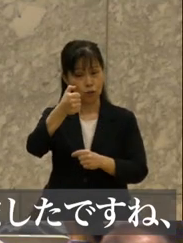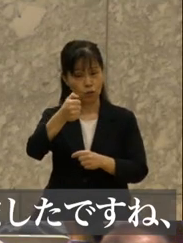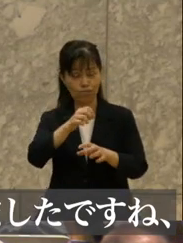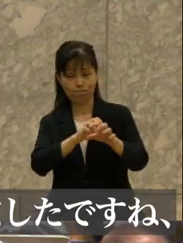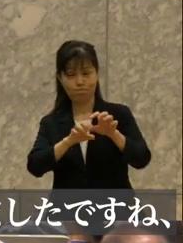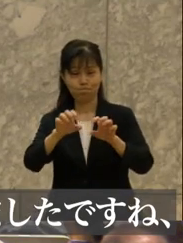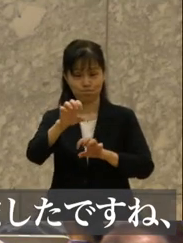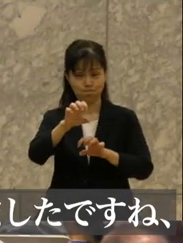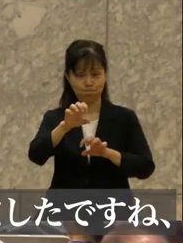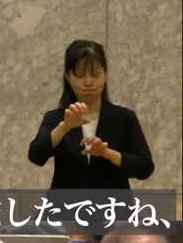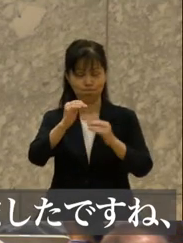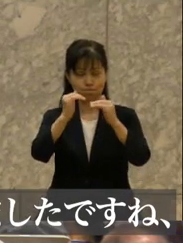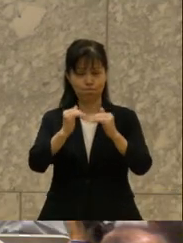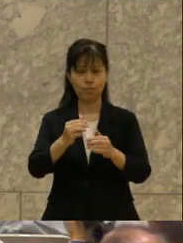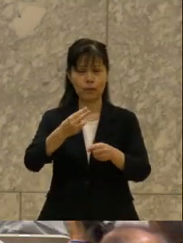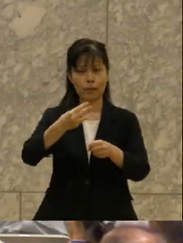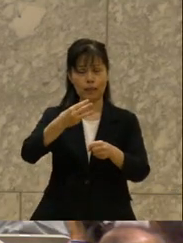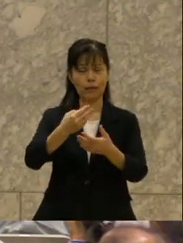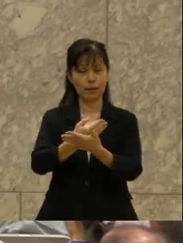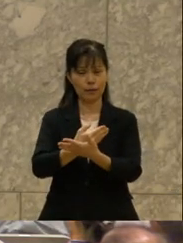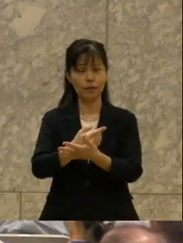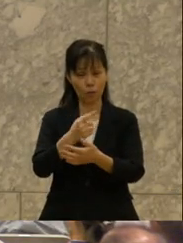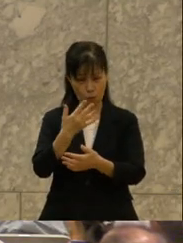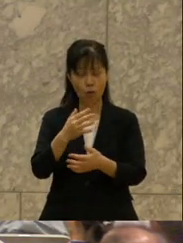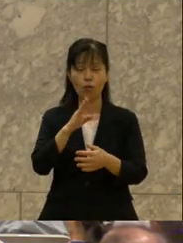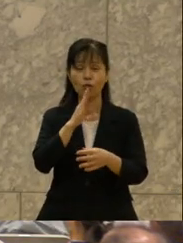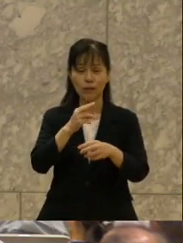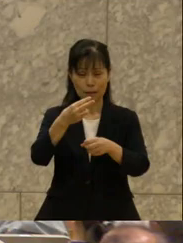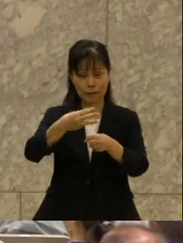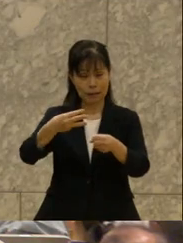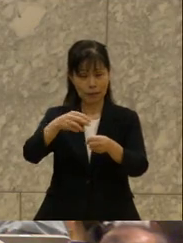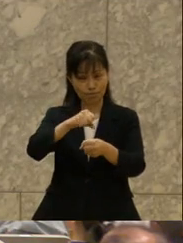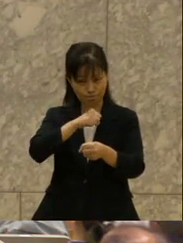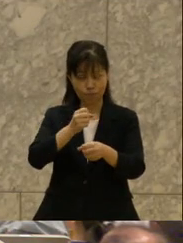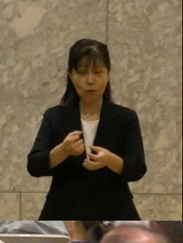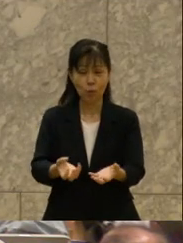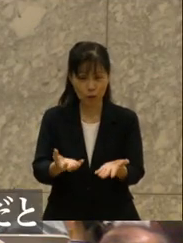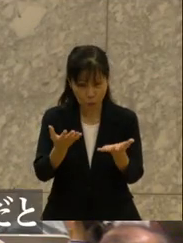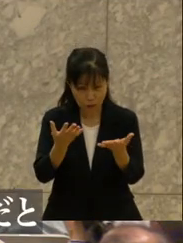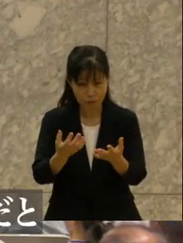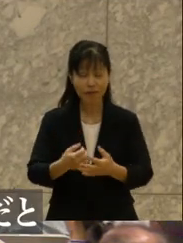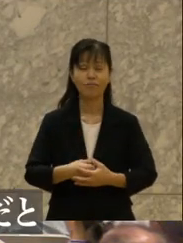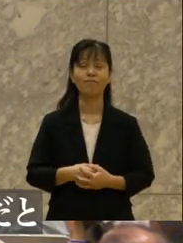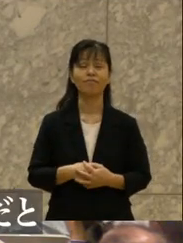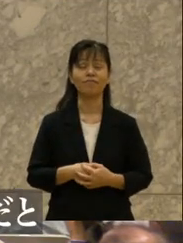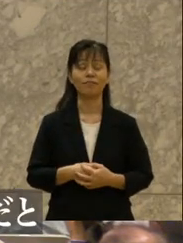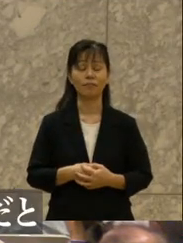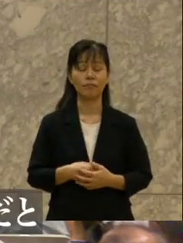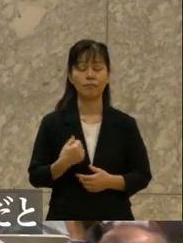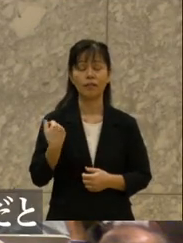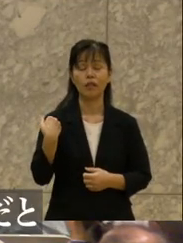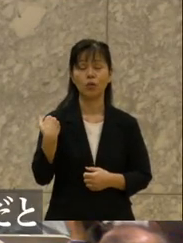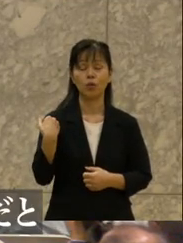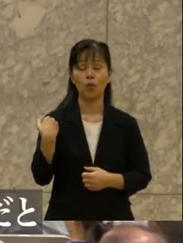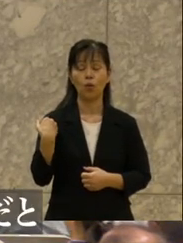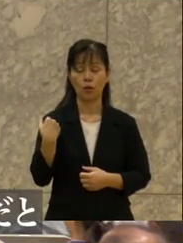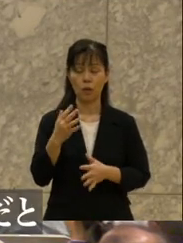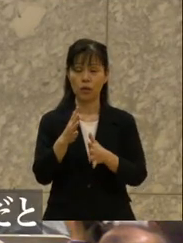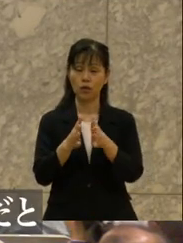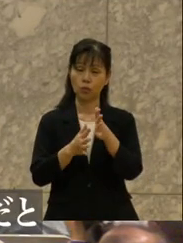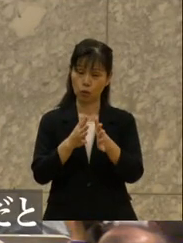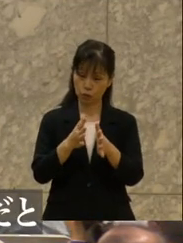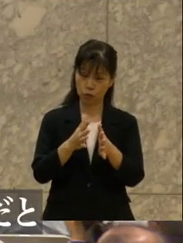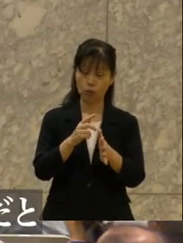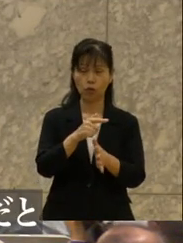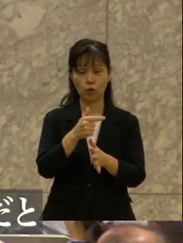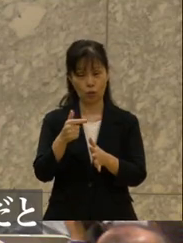られて第3位になられましたですね本当におめでとうございましたありがとうございました先ほどもですねスポーツの壁だ